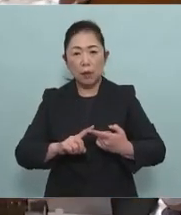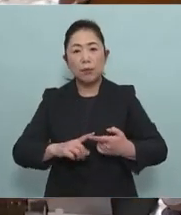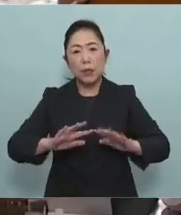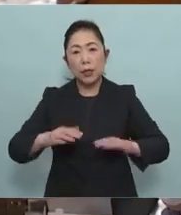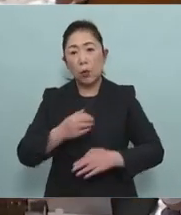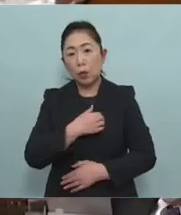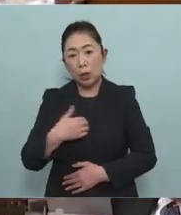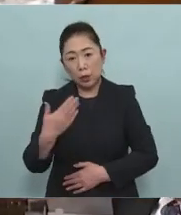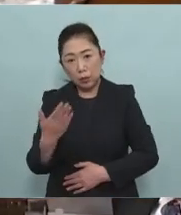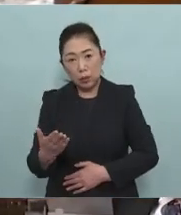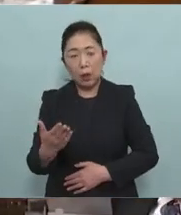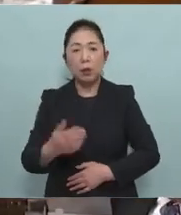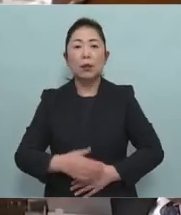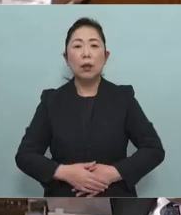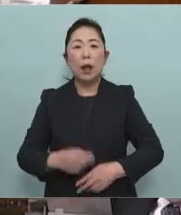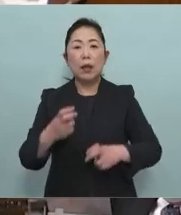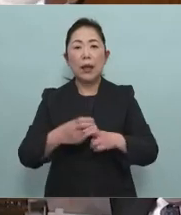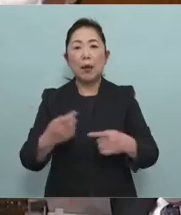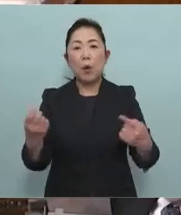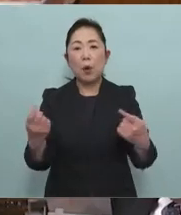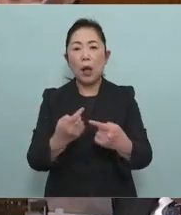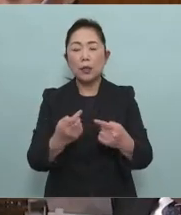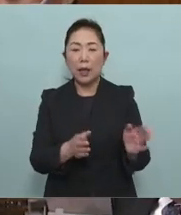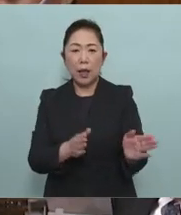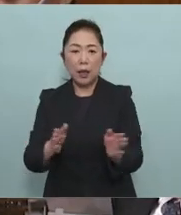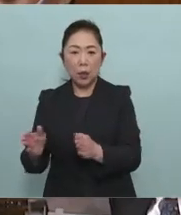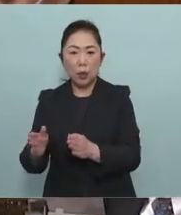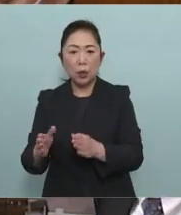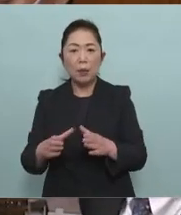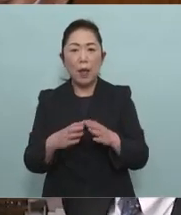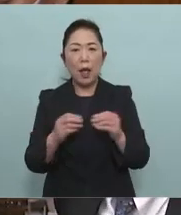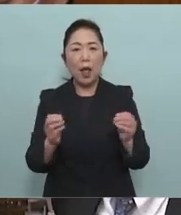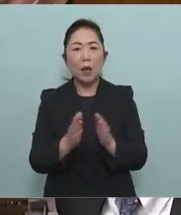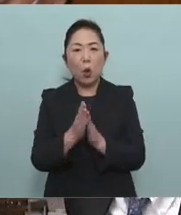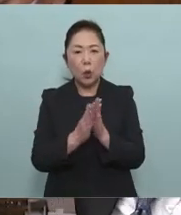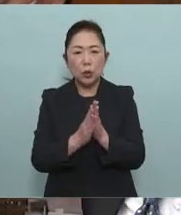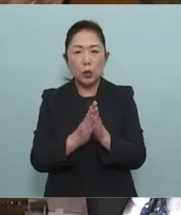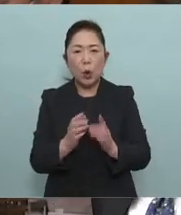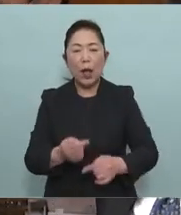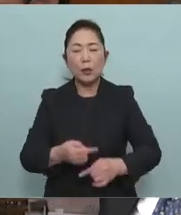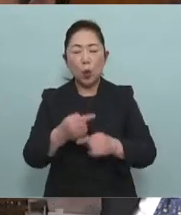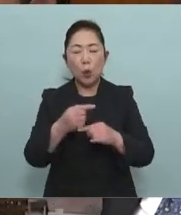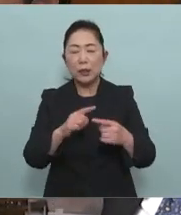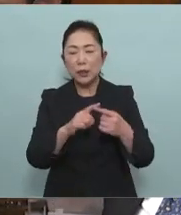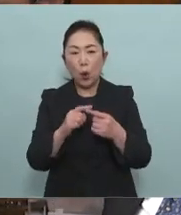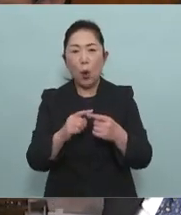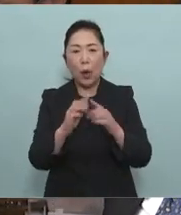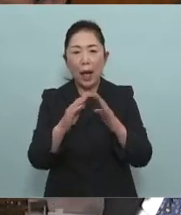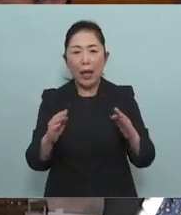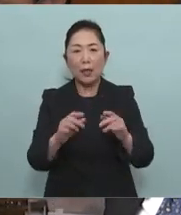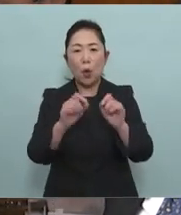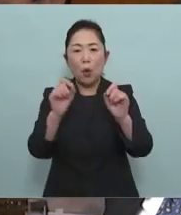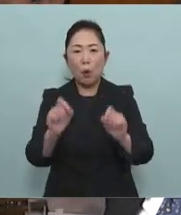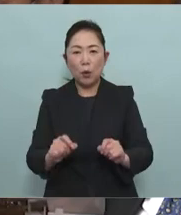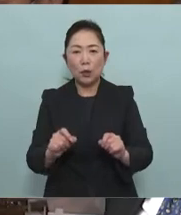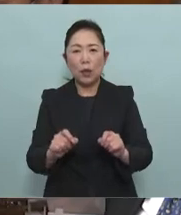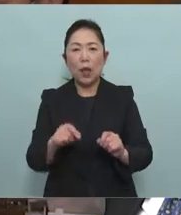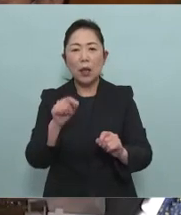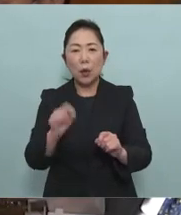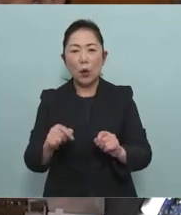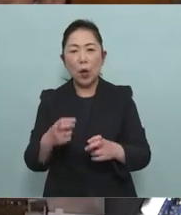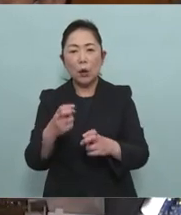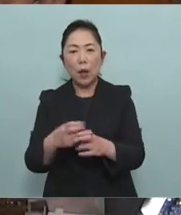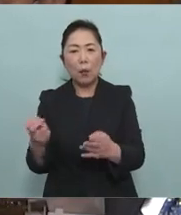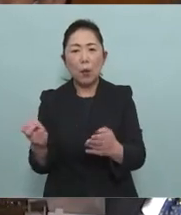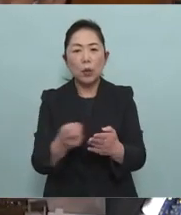しょう。憲法改正よりも、国葬や統一教会をめぐる問題に、現在の憲法に違反する